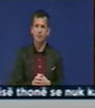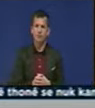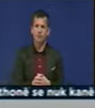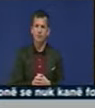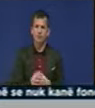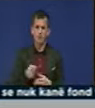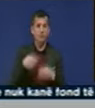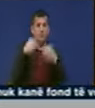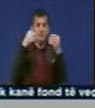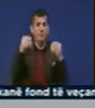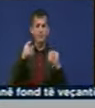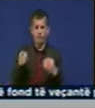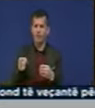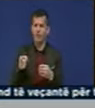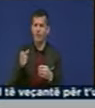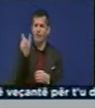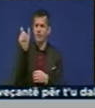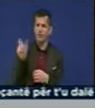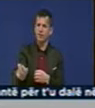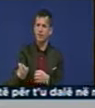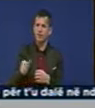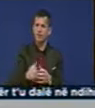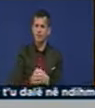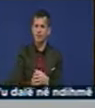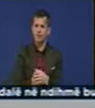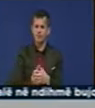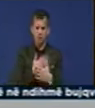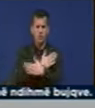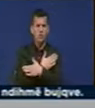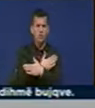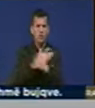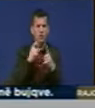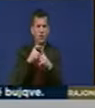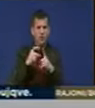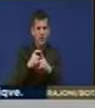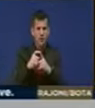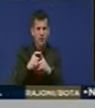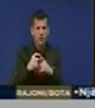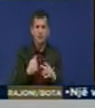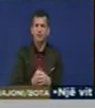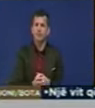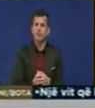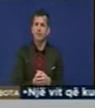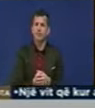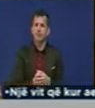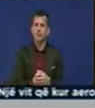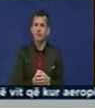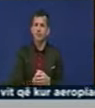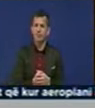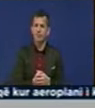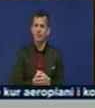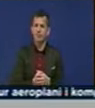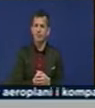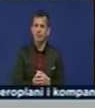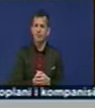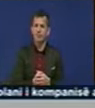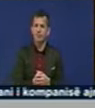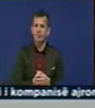Fjallën e merë zonja Zylfie Duraku, apo e lanqova shpresën, po?